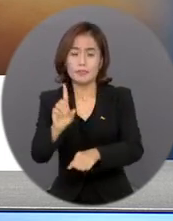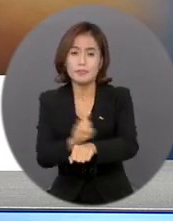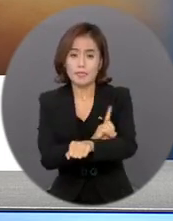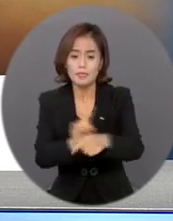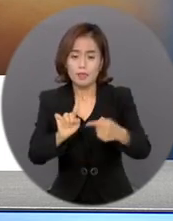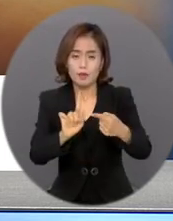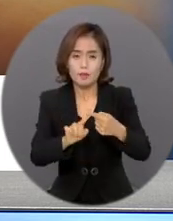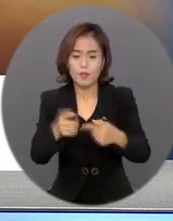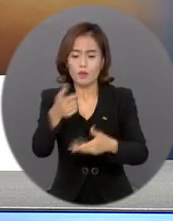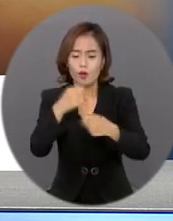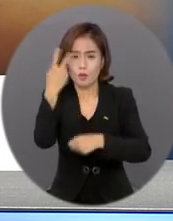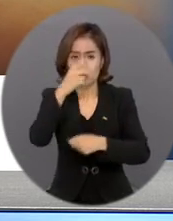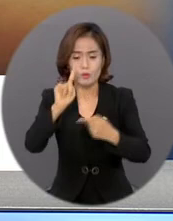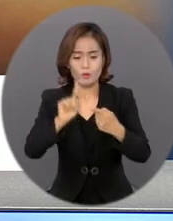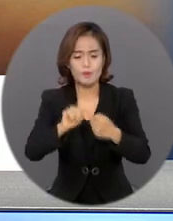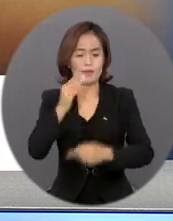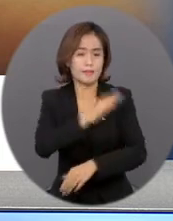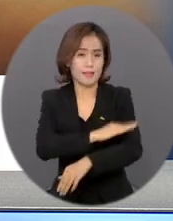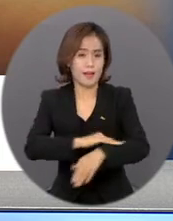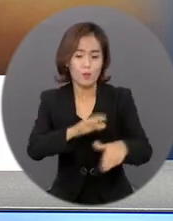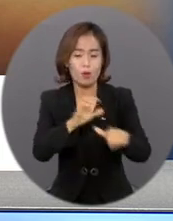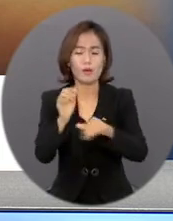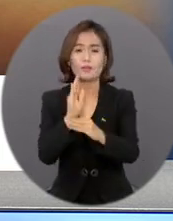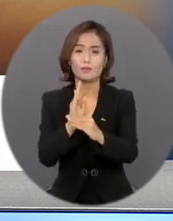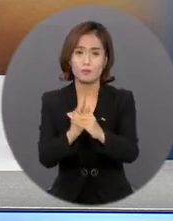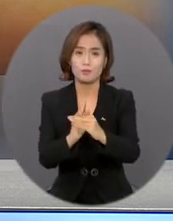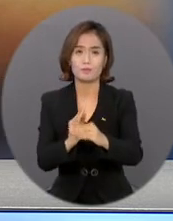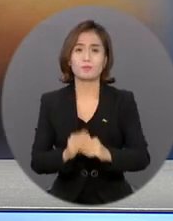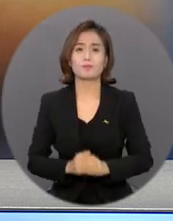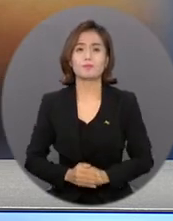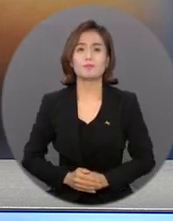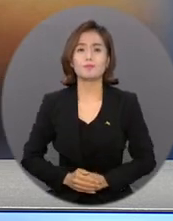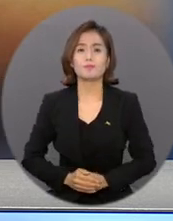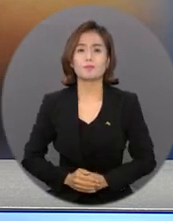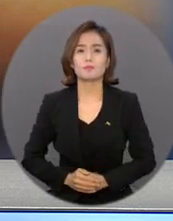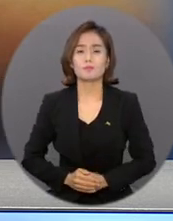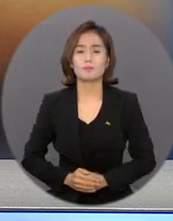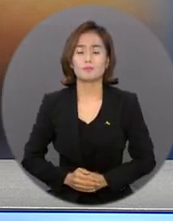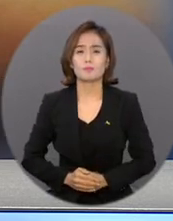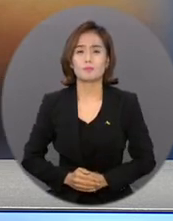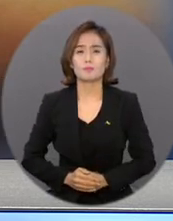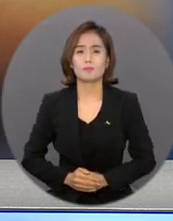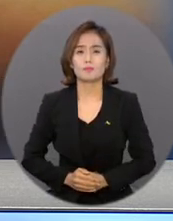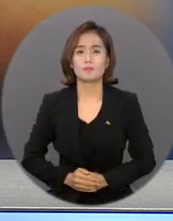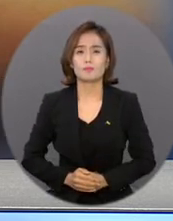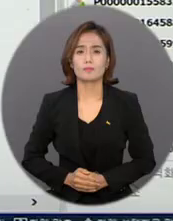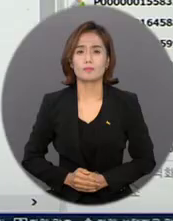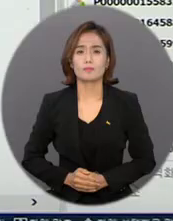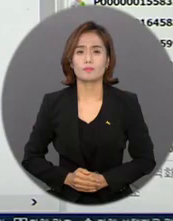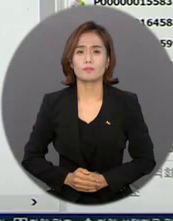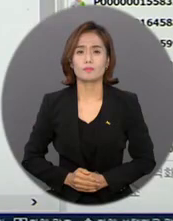경험이 역학조사에서 유용하게 활용되고 있습니다. 이다현 기자가 취재했습니다.